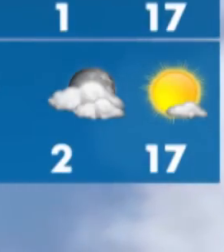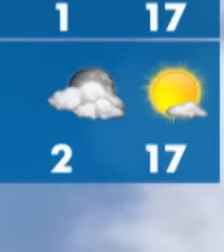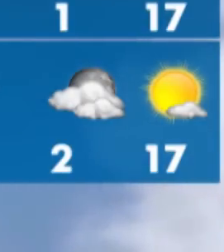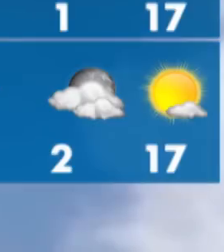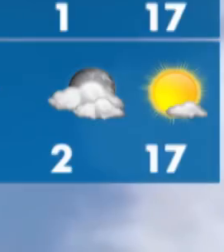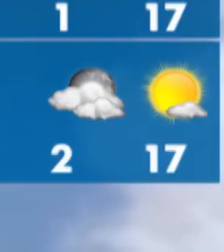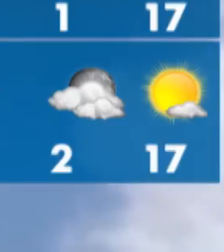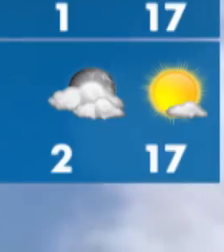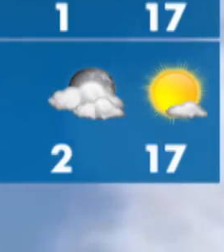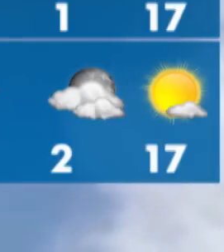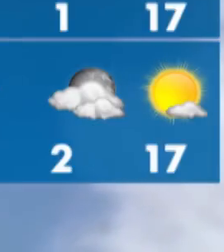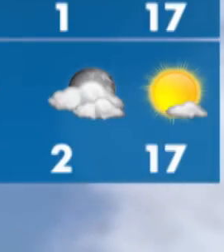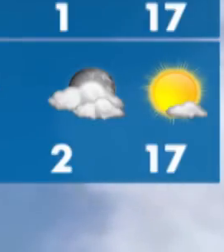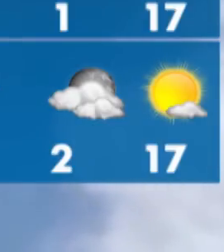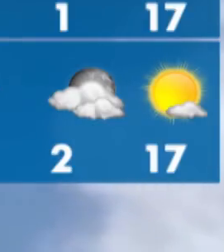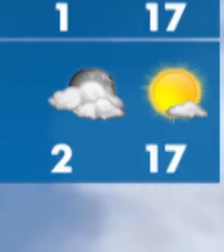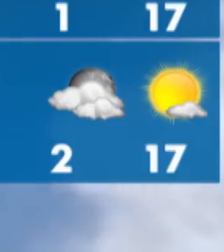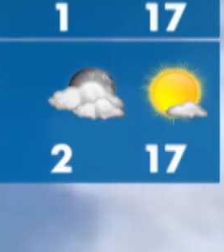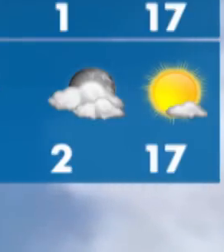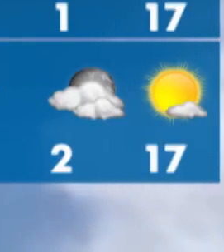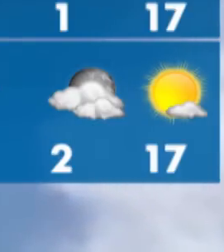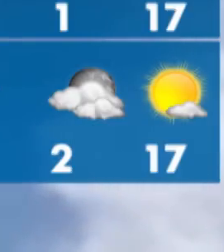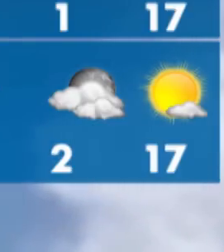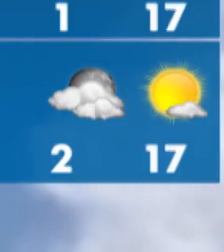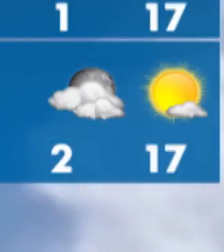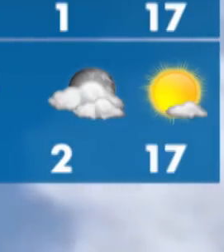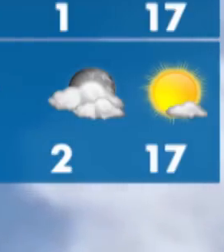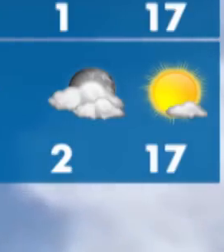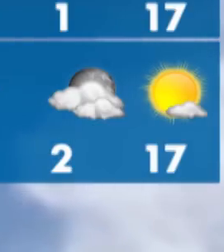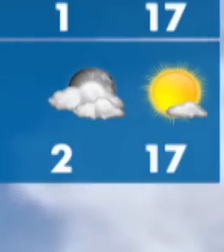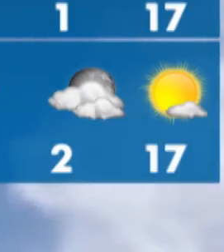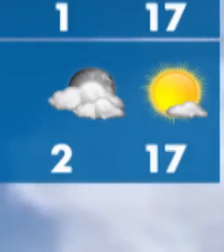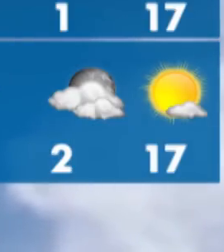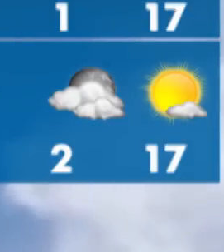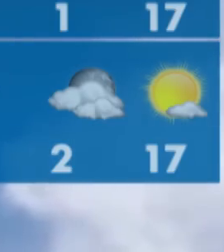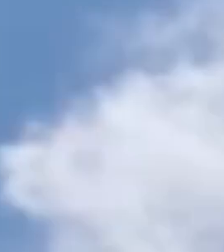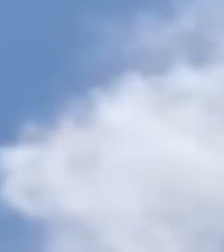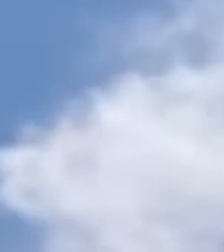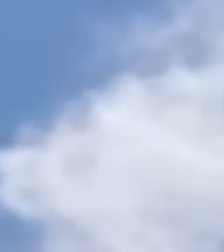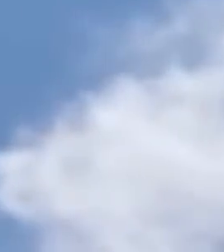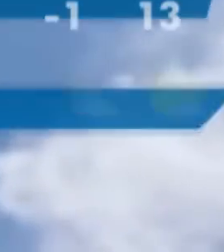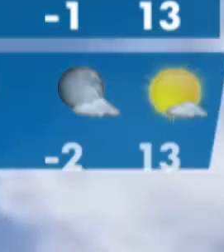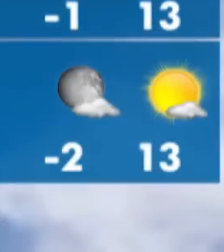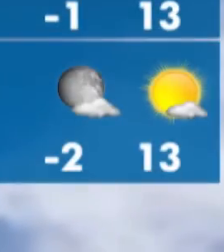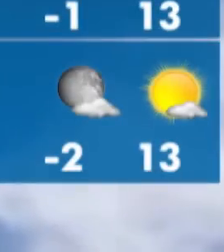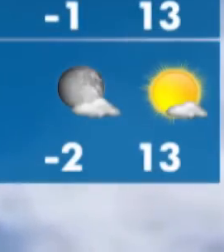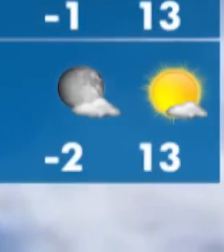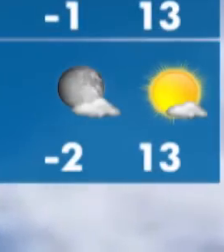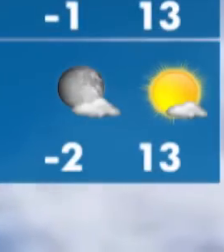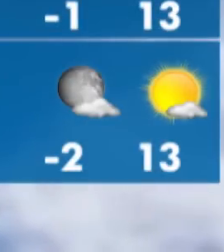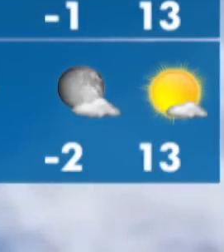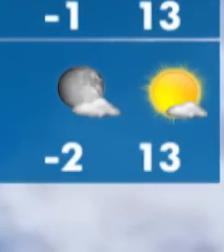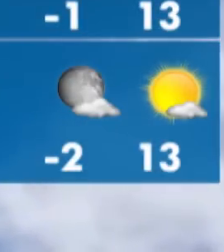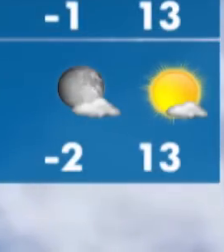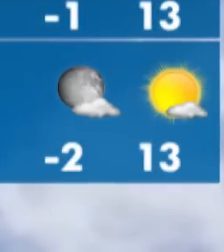дулаан, Эрдэнэтэд шөнө 4 өдөртөө 23 градус дулаан, Чойр шөнө 7 өдөртөө 23 градус дулаан,